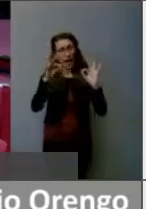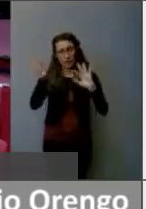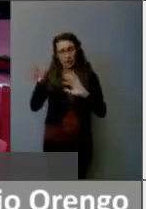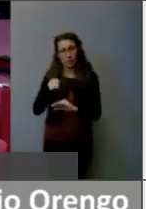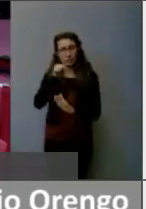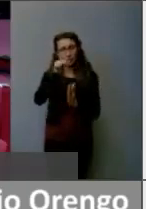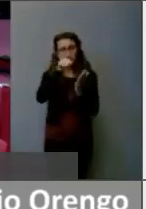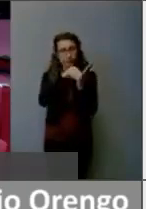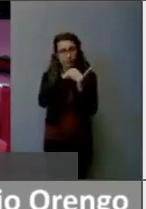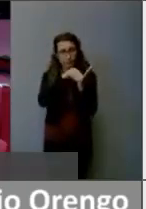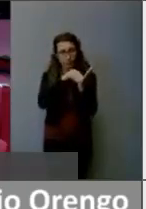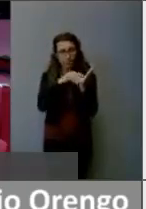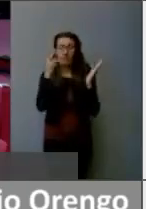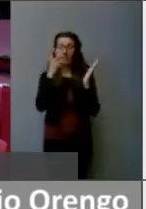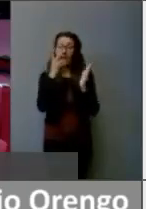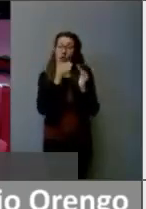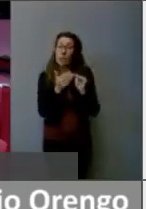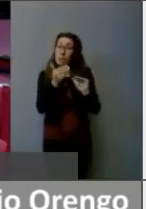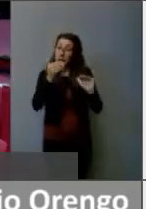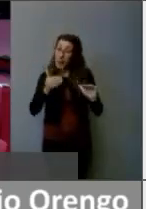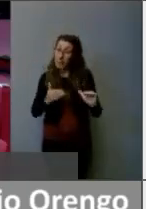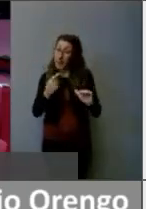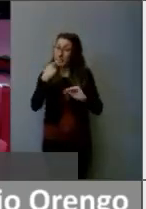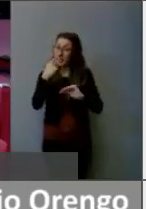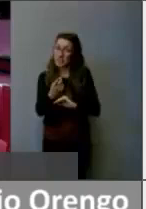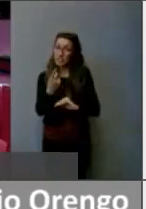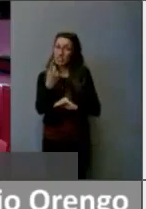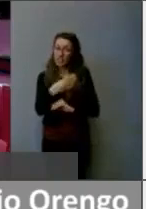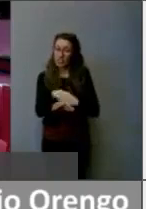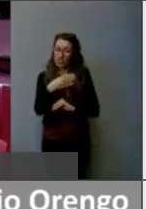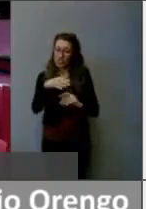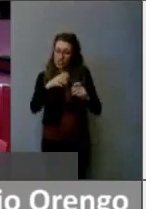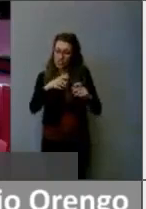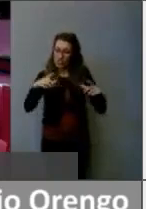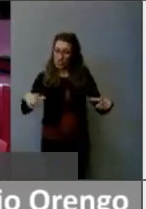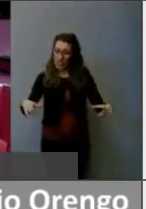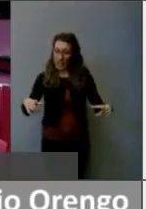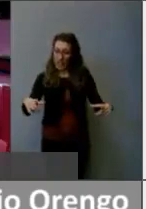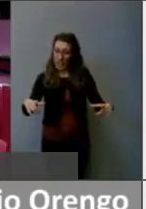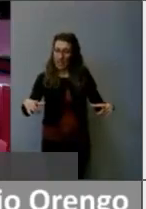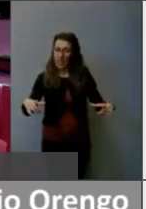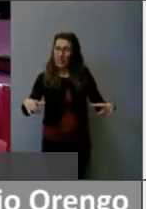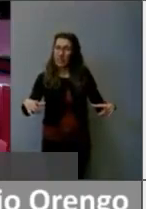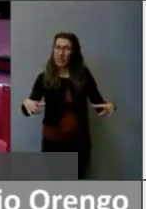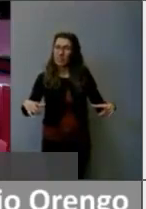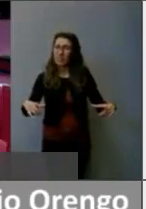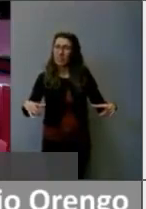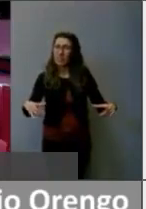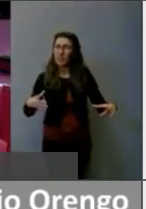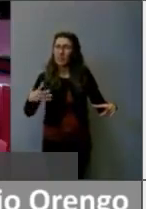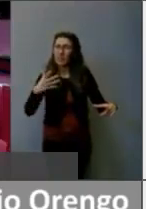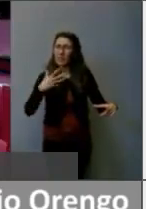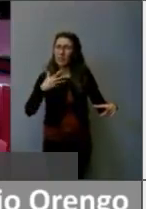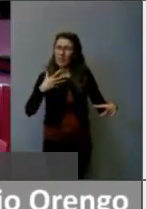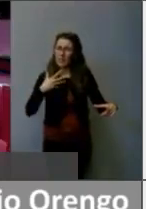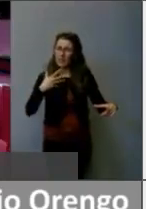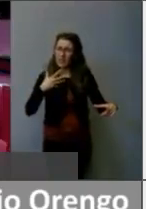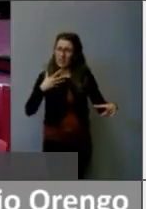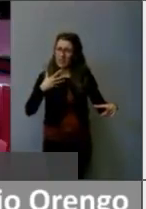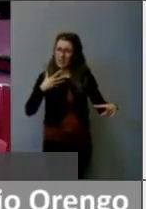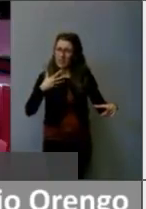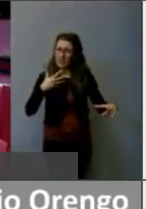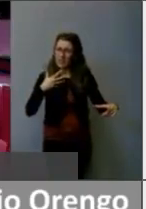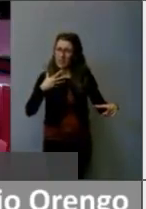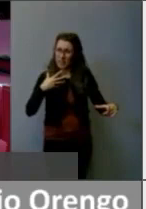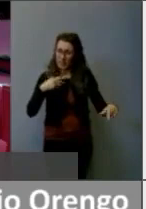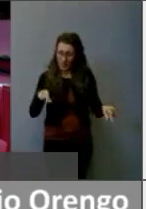si dice, appunto, si sottolinea che Genova è invasa da togliolini di colore grigio che si confondono con quello del